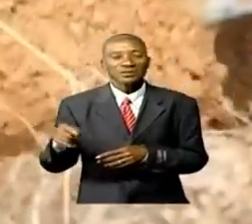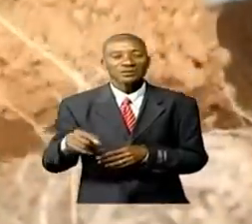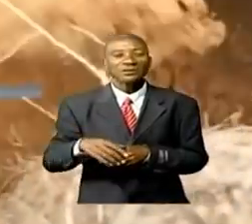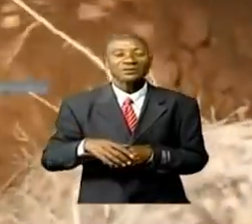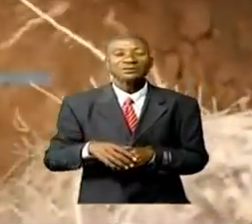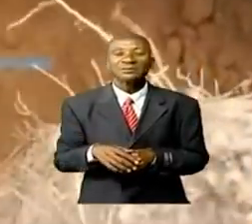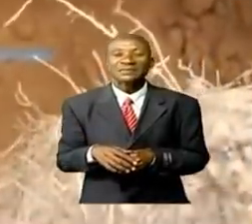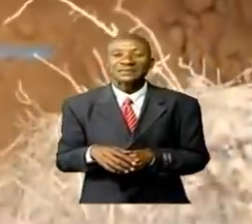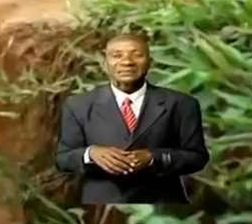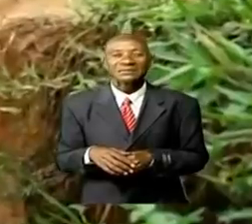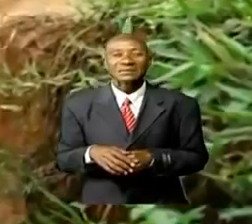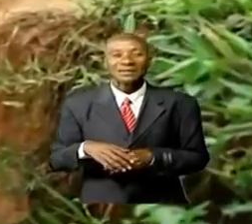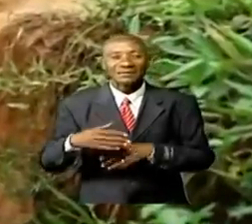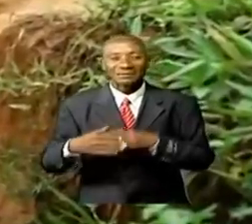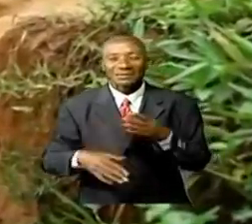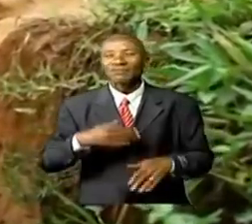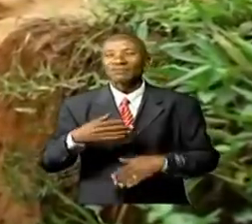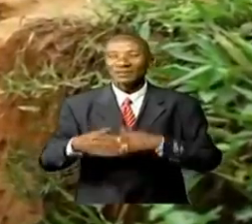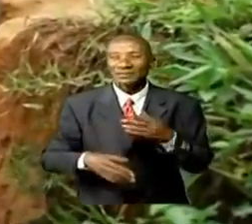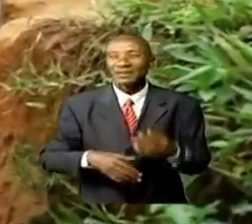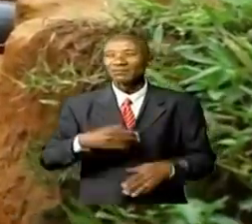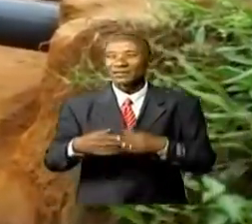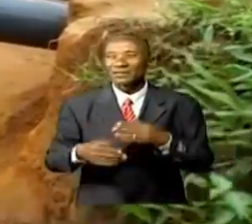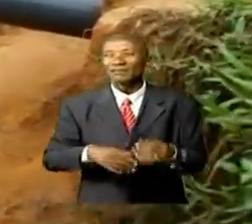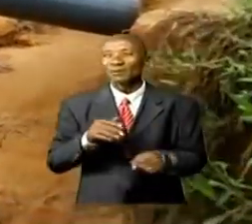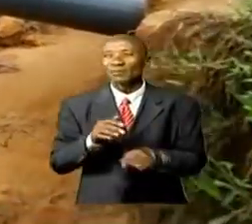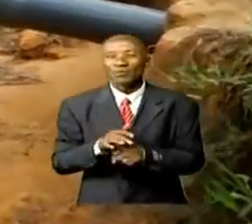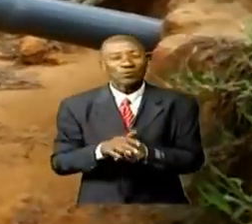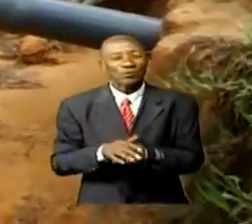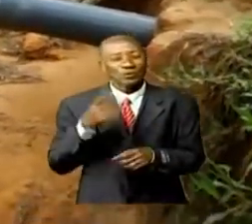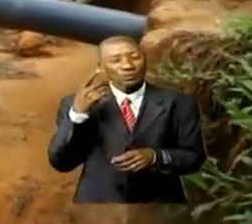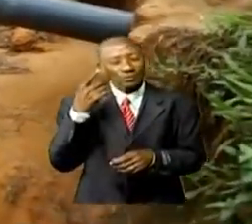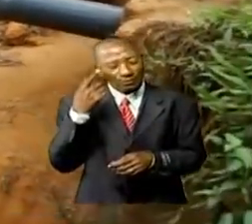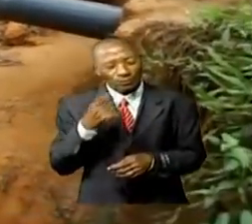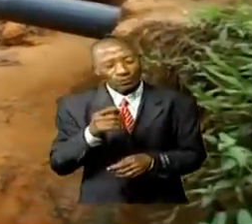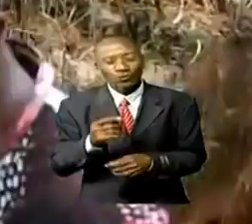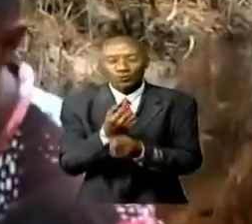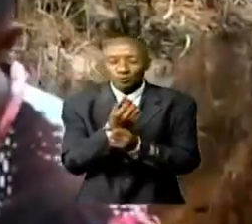quelques rares biens restants avant que le pire n'arrive encore.